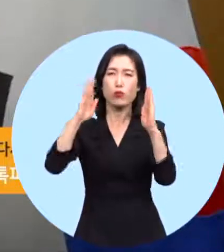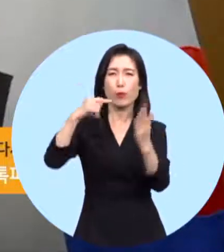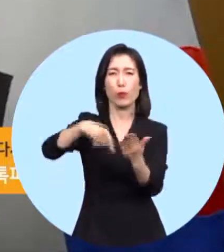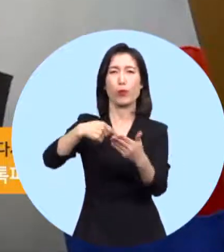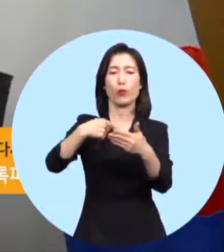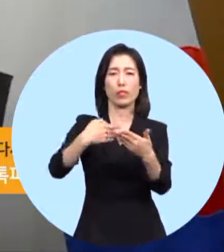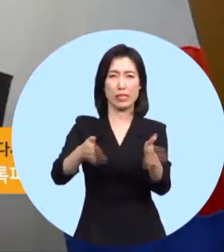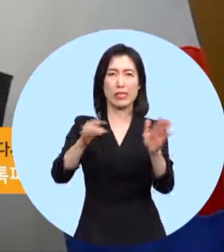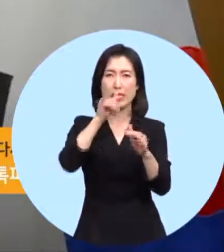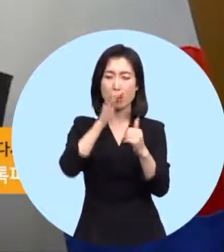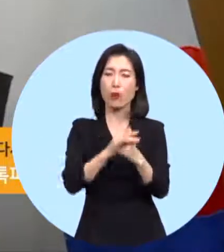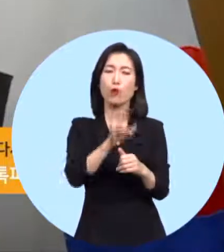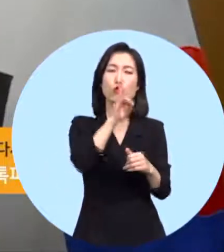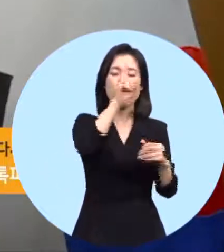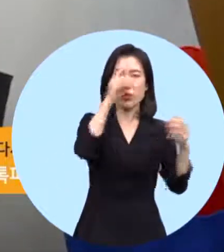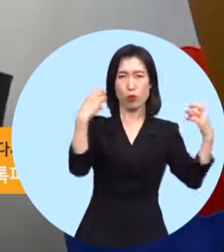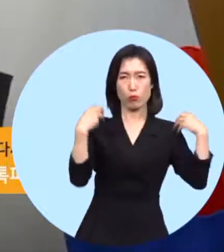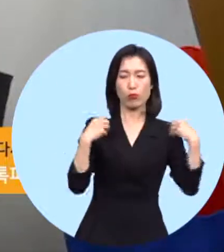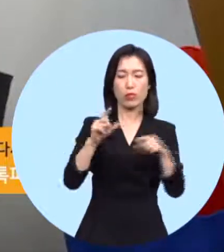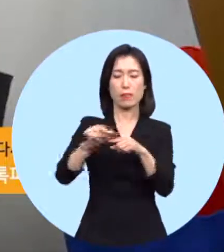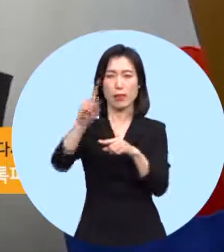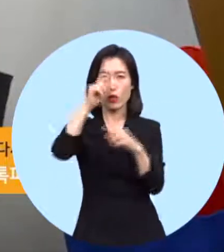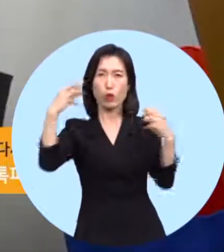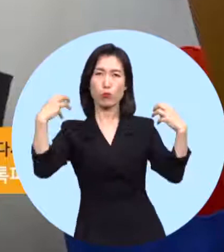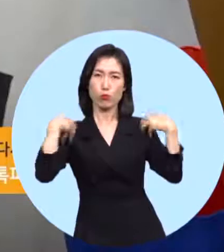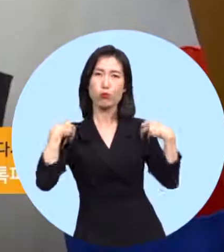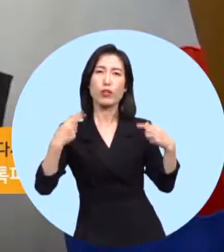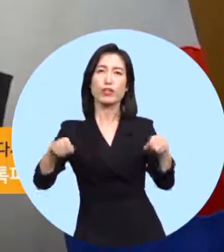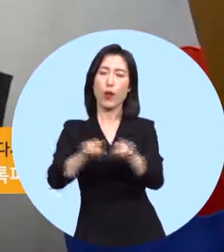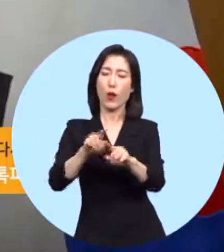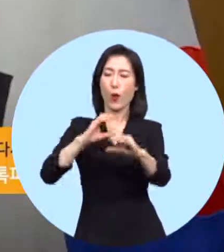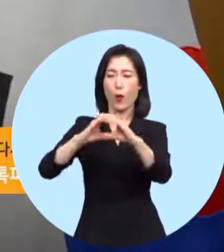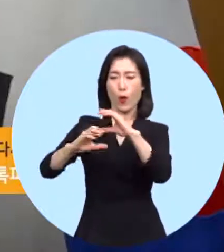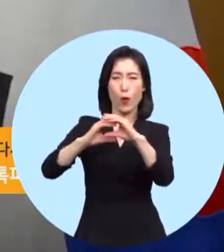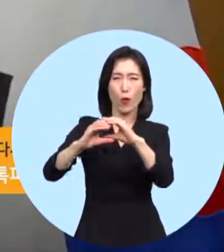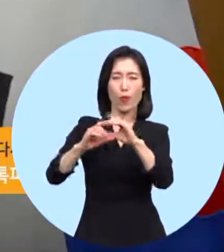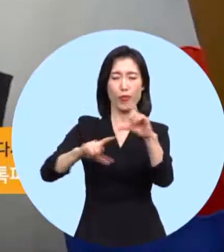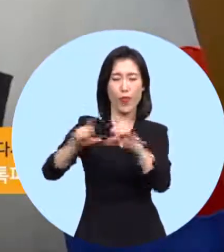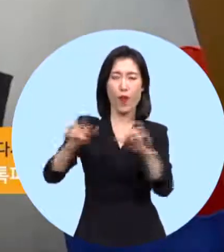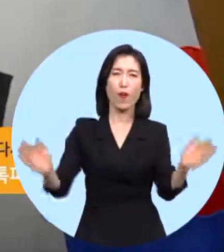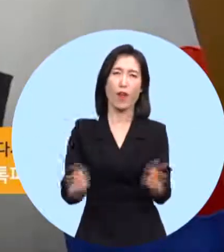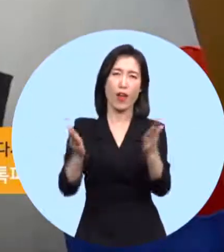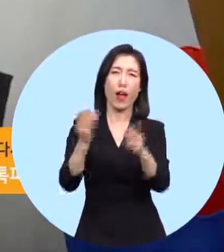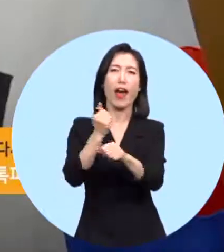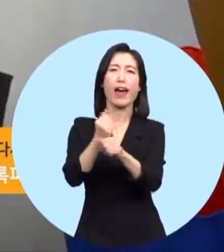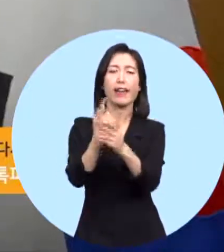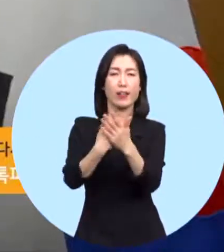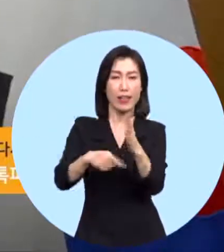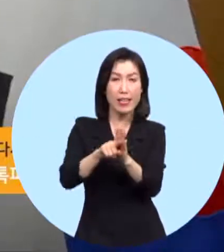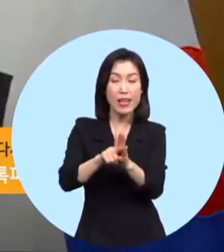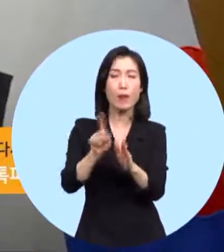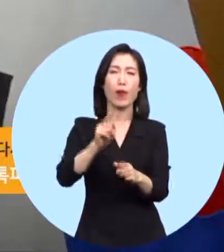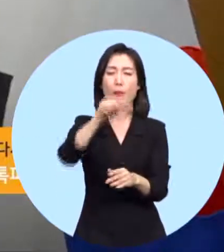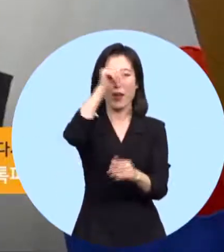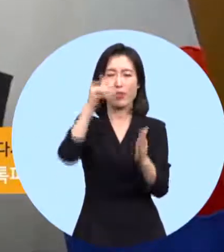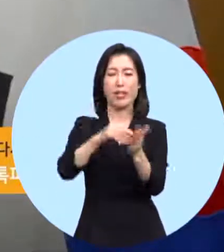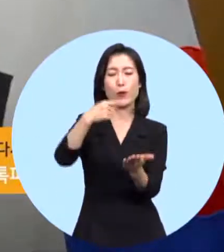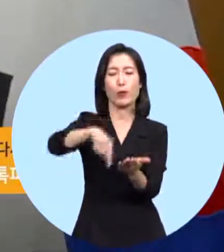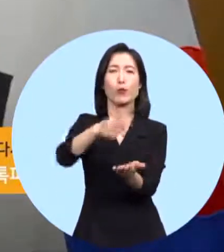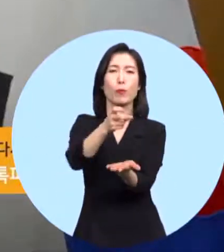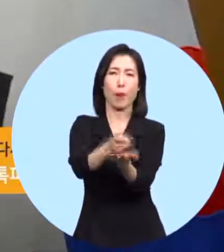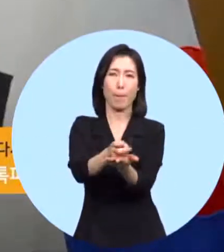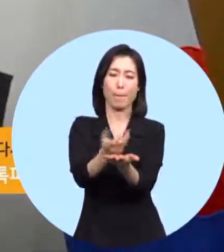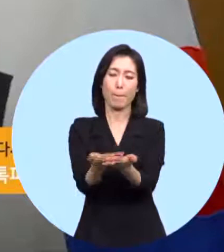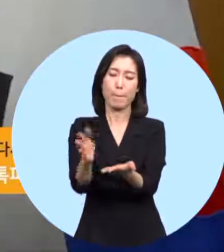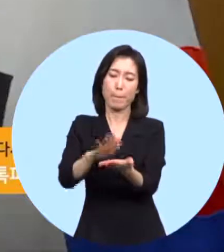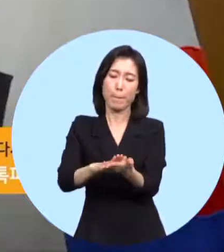방안을 통해 중앙부처와 지방자치단체 간의 소통을 활성화하기 위한 평생교육법 등의